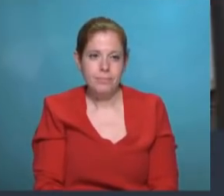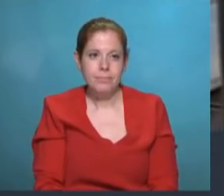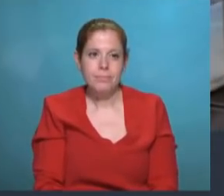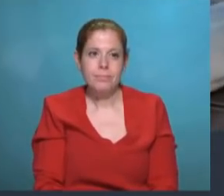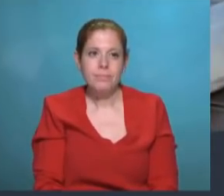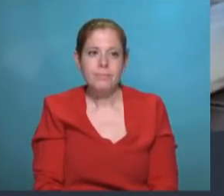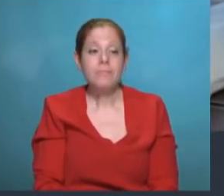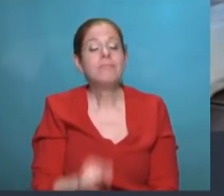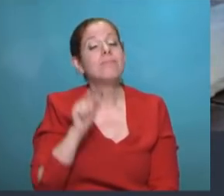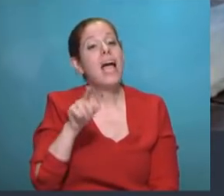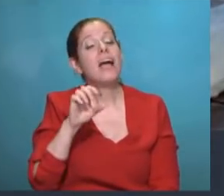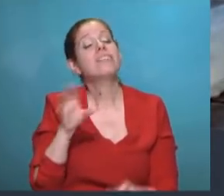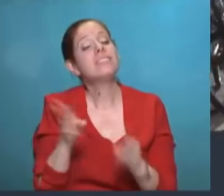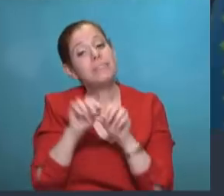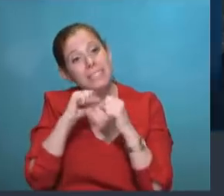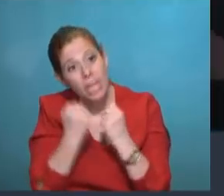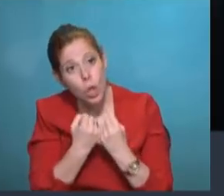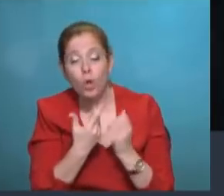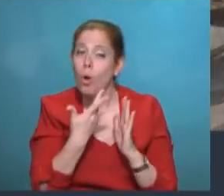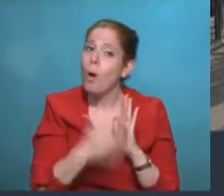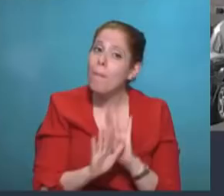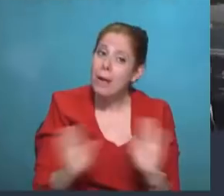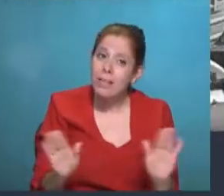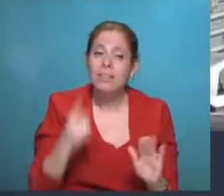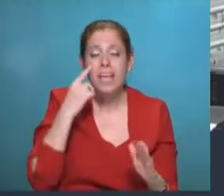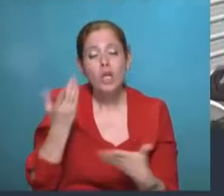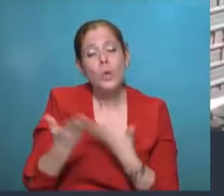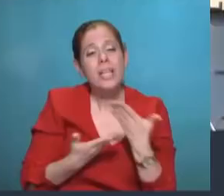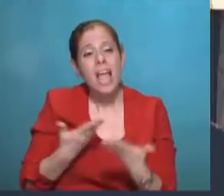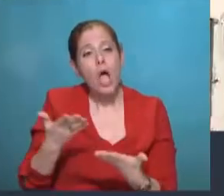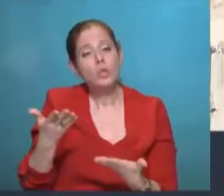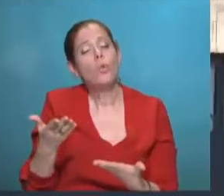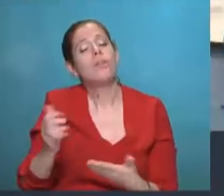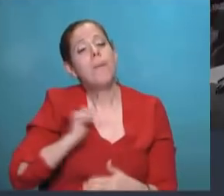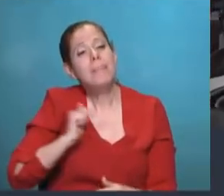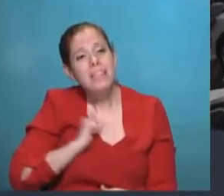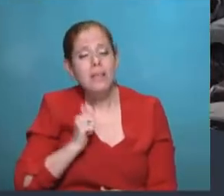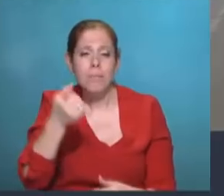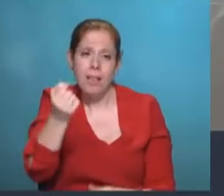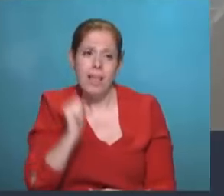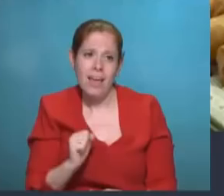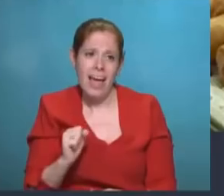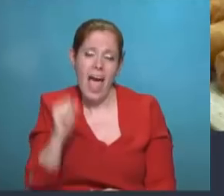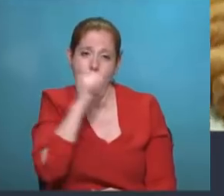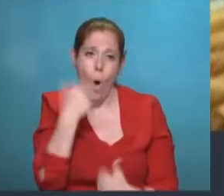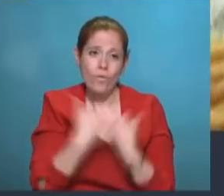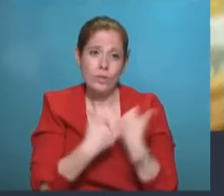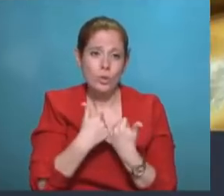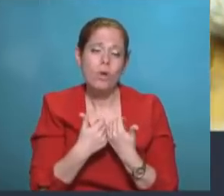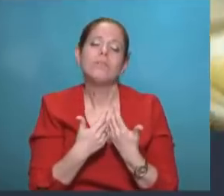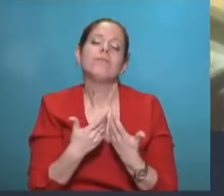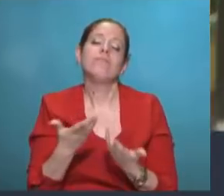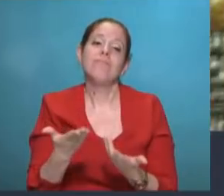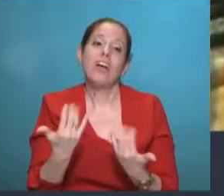ספרנו. אז עם סדנאות או בלעדיהן, נראה שנותני השירות בתל אביב ממתינים לתיירי האירוויזיון בזרועות פתוחות. כעת אפשר רק